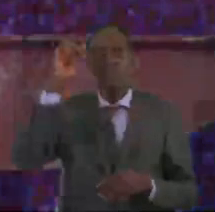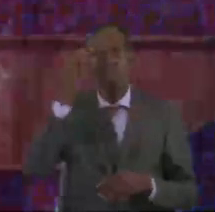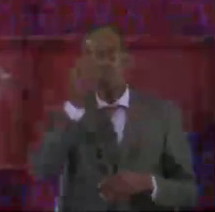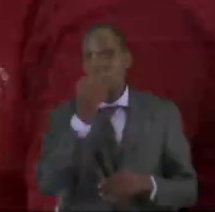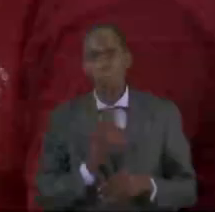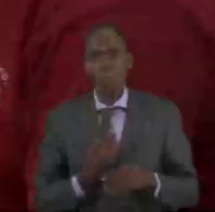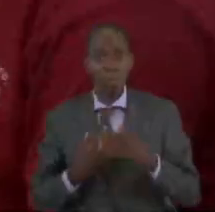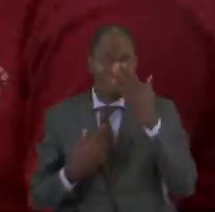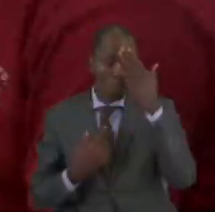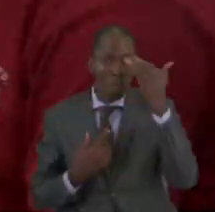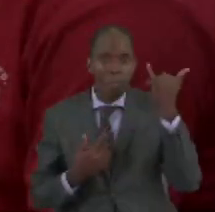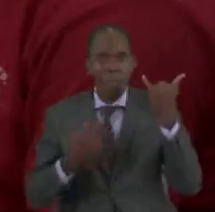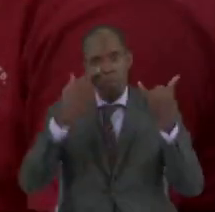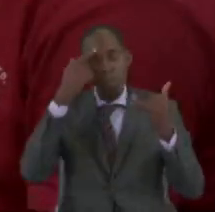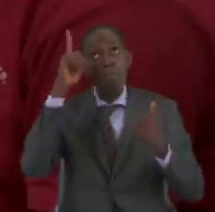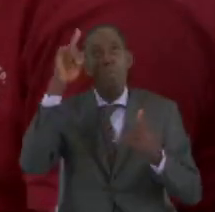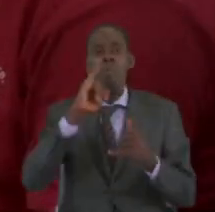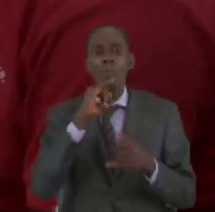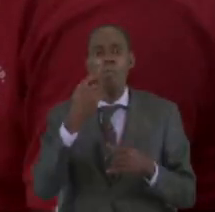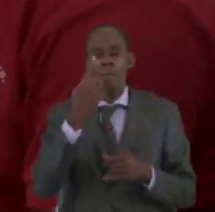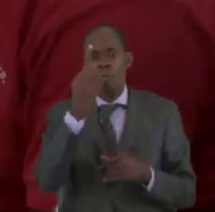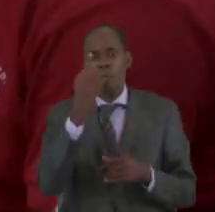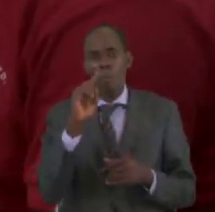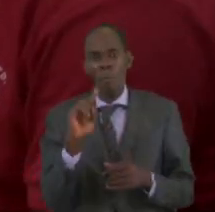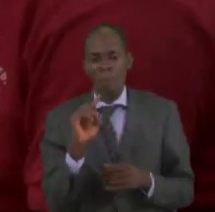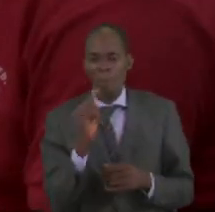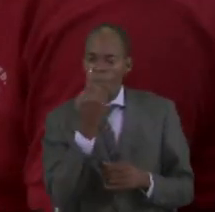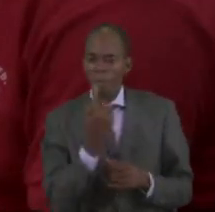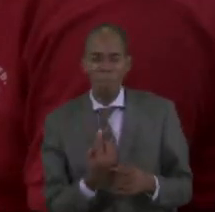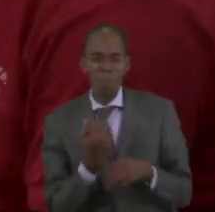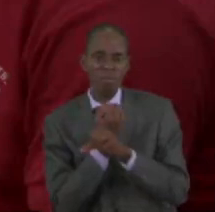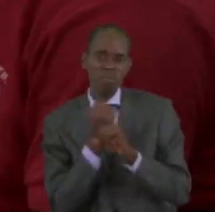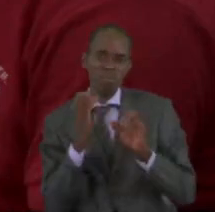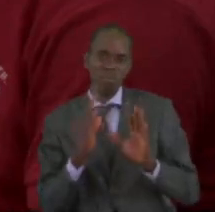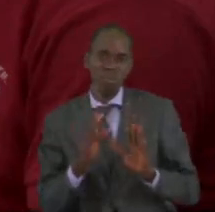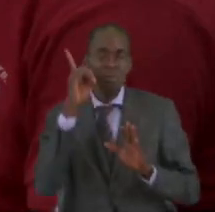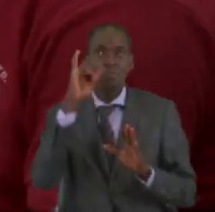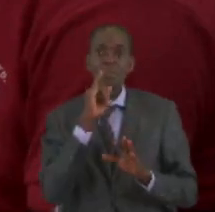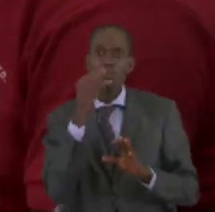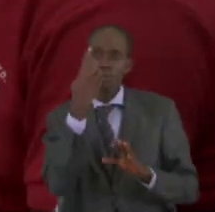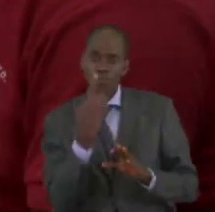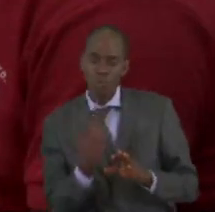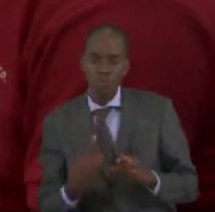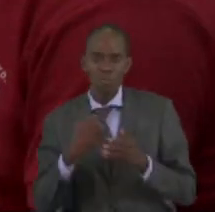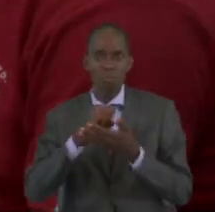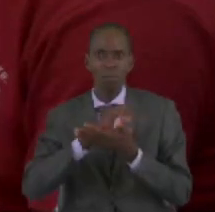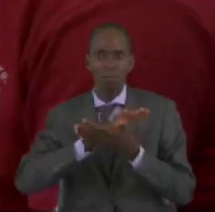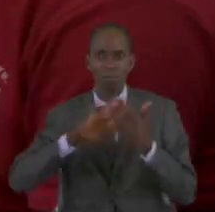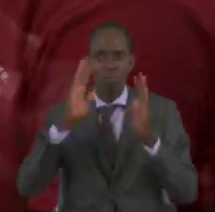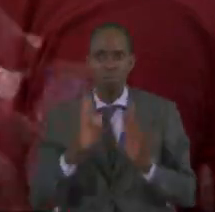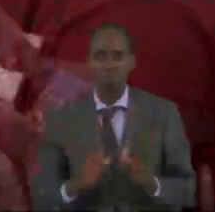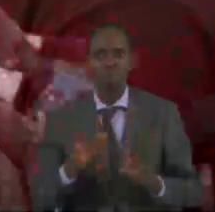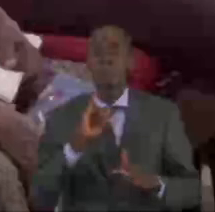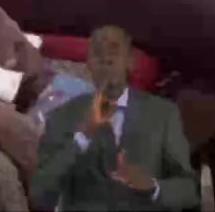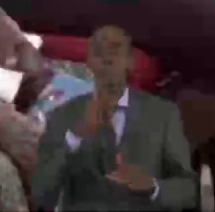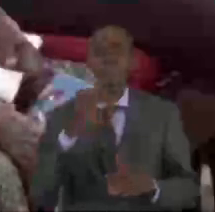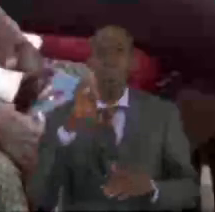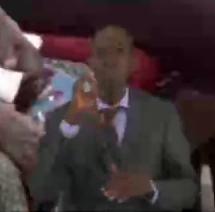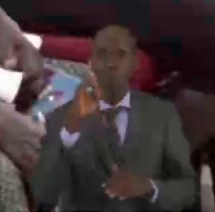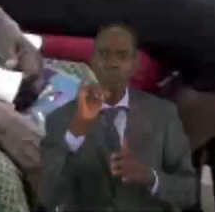plaire seul. Pourquoi? Il est le seul sauveur. Pourquoi? Il est le seul sanctificateur. Pourquoi? Il est le